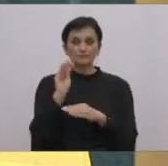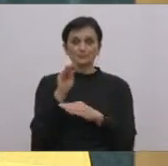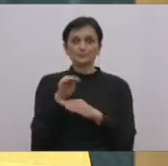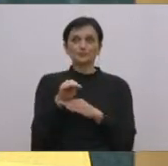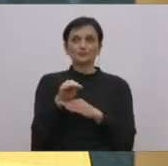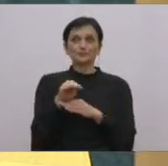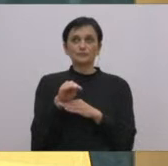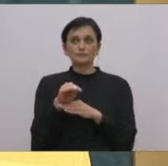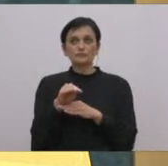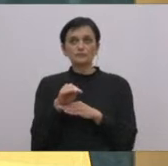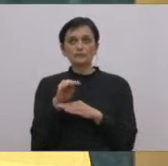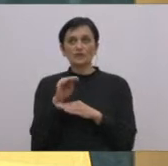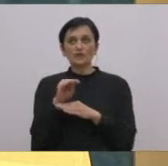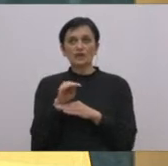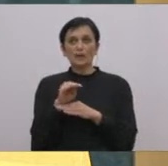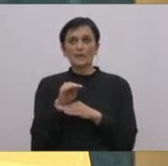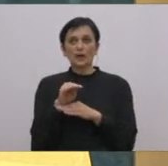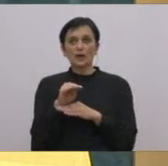ვთქვათ,